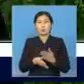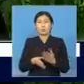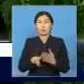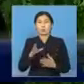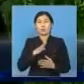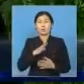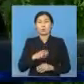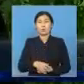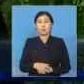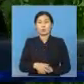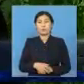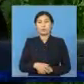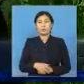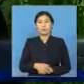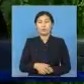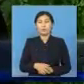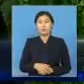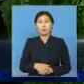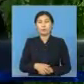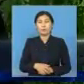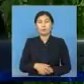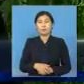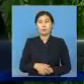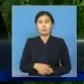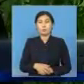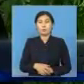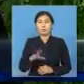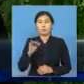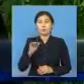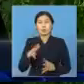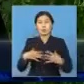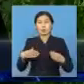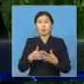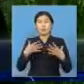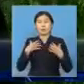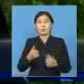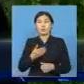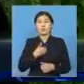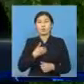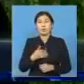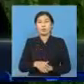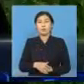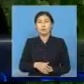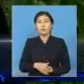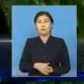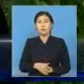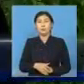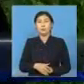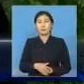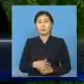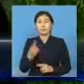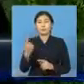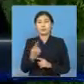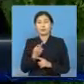жатыр. Ал енді айналайын, оларға мына серіктің отбасына аманық деніне саулық тілеймін. Ес білгел деуге болады, міне